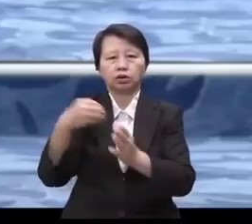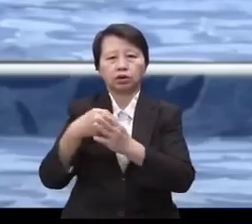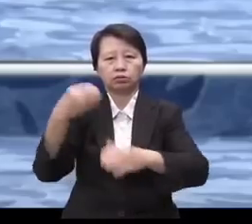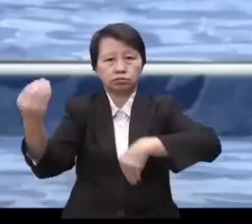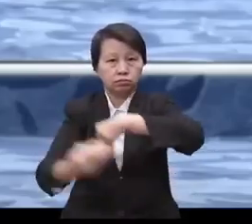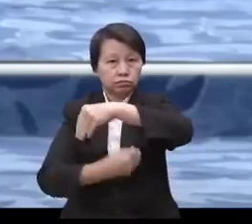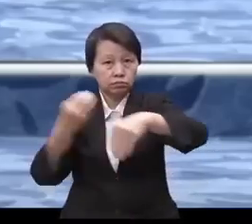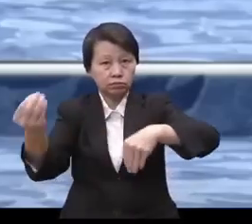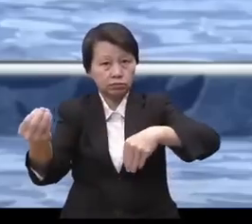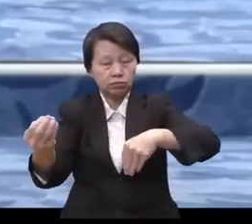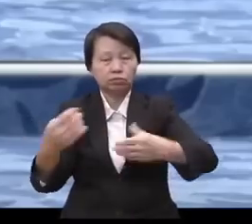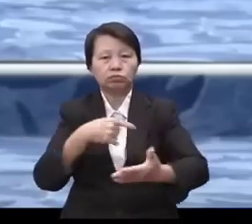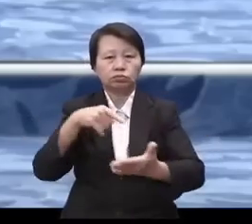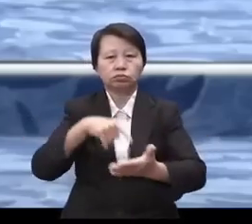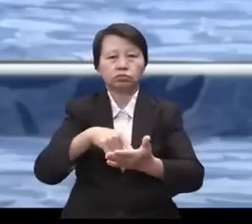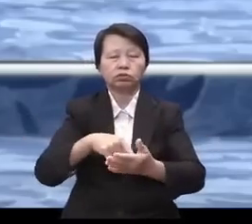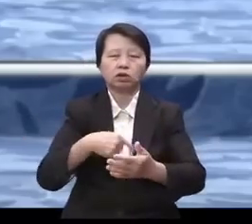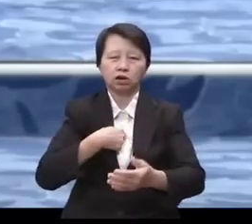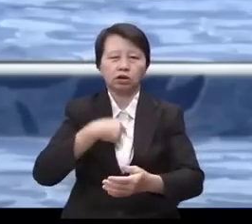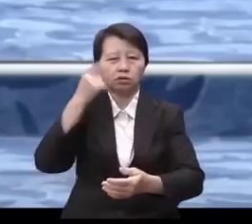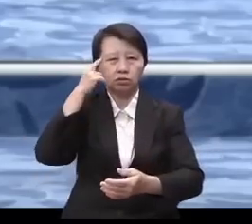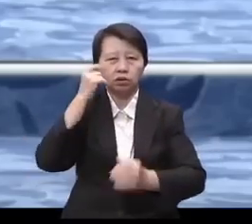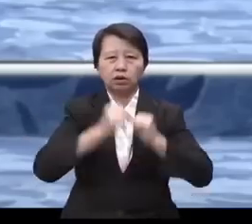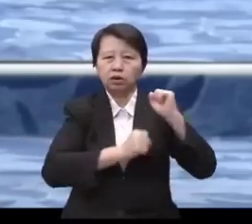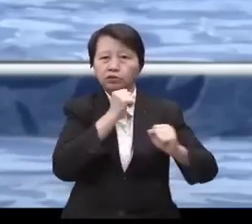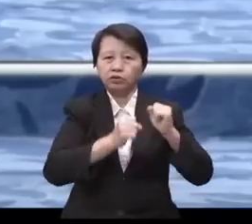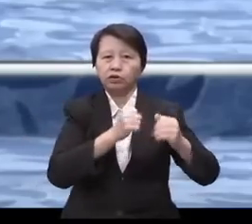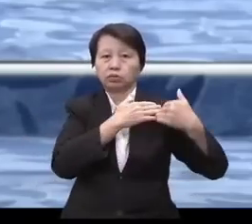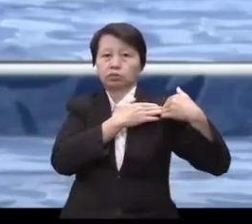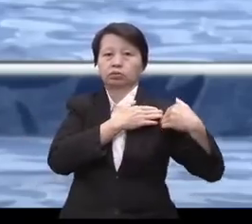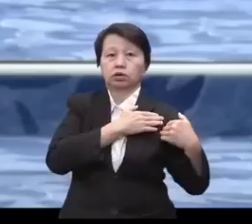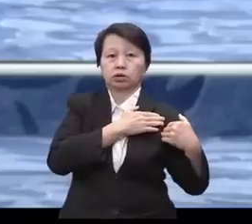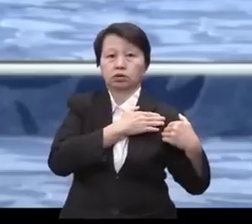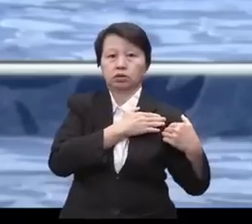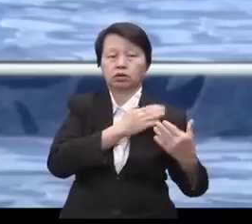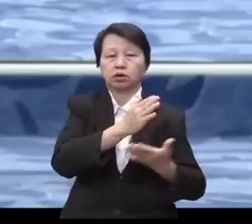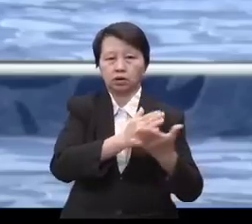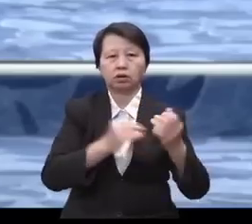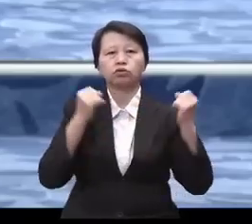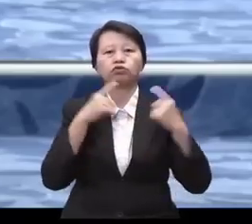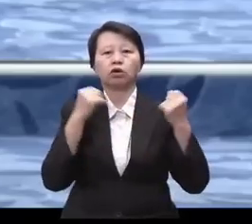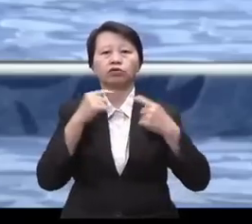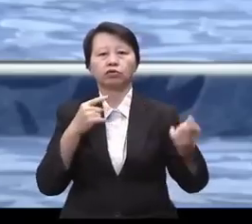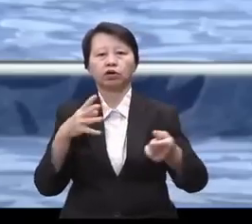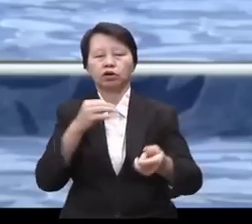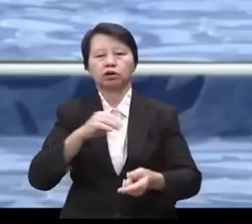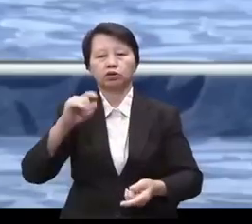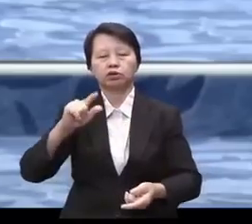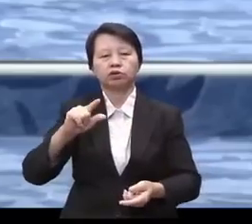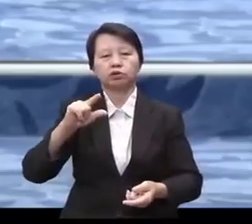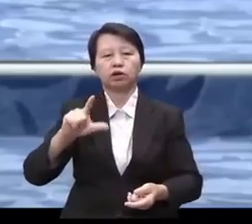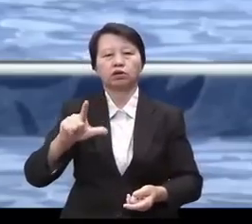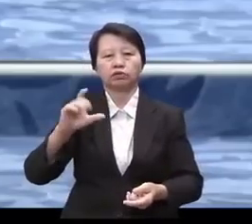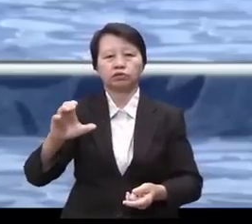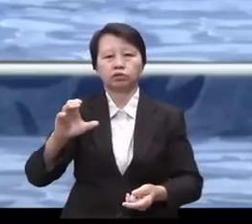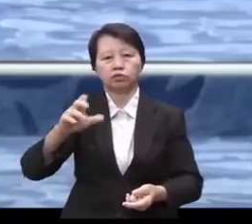transaksi. Jadi ini saya ingat satu sikap yang bertanggungjawab oleh sektor swasta dan GLIC kerajaan.